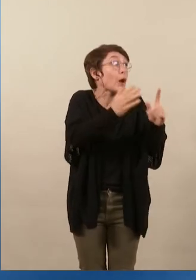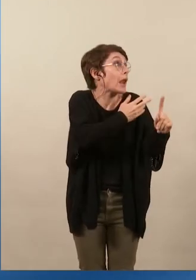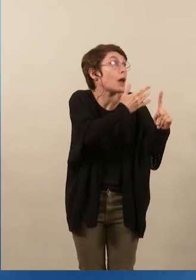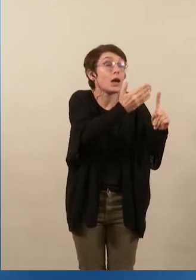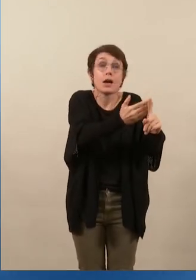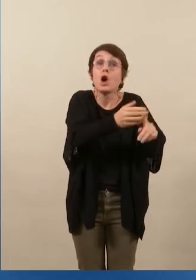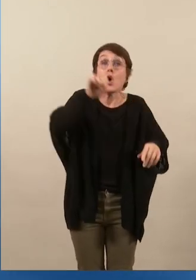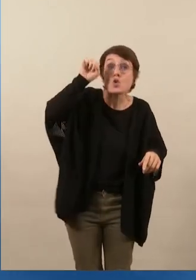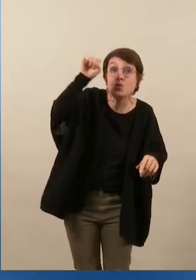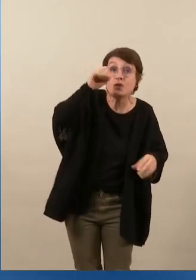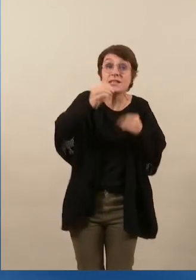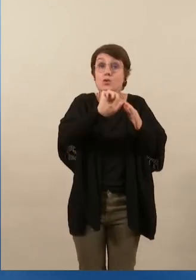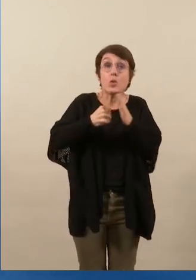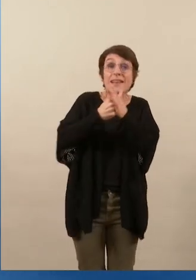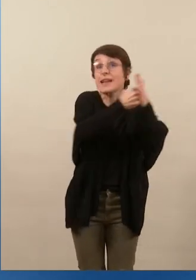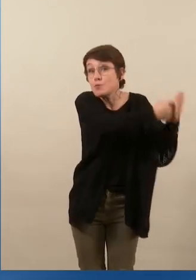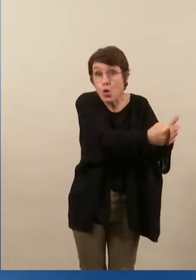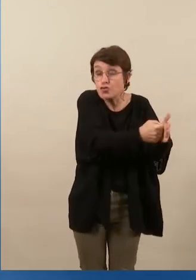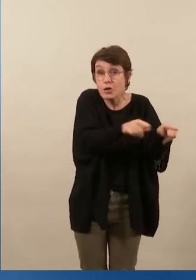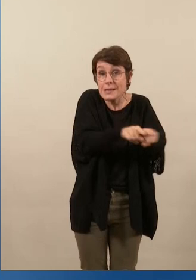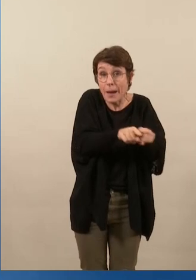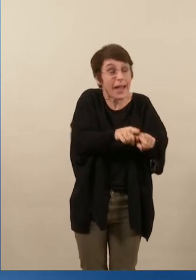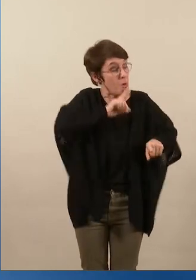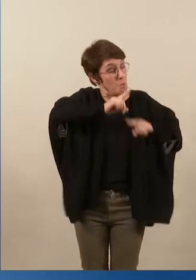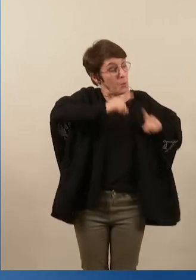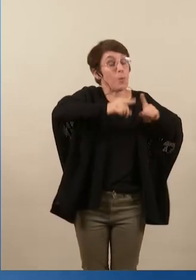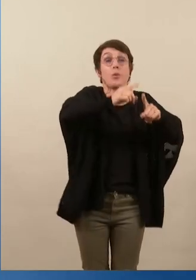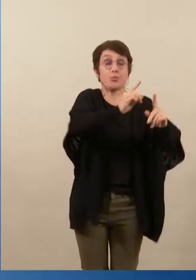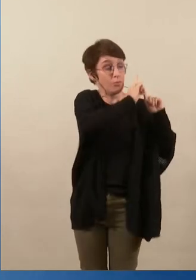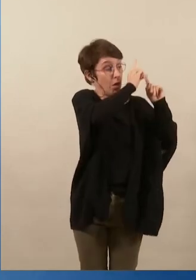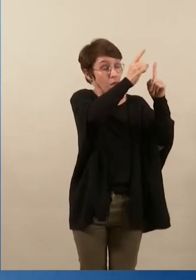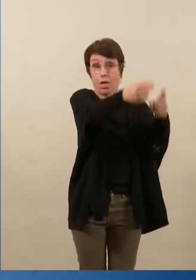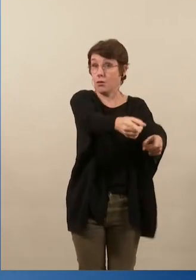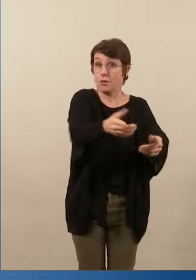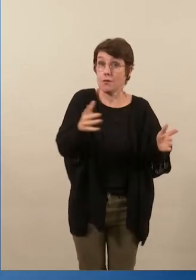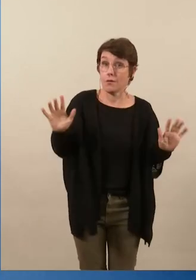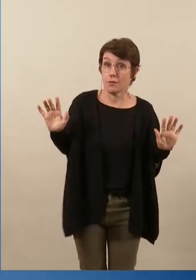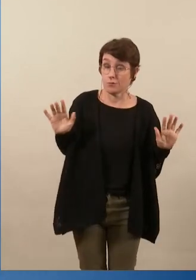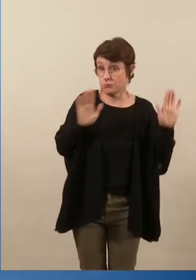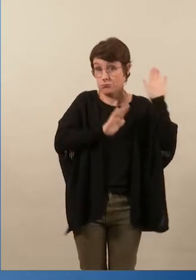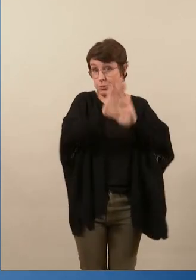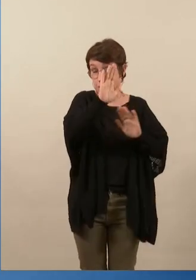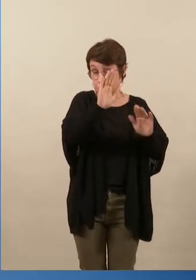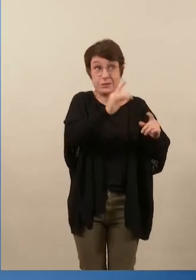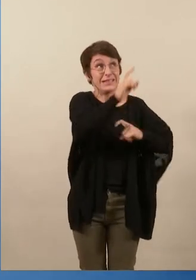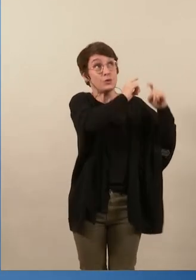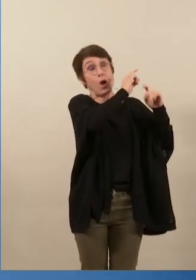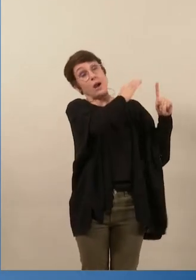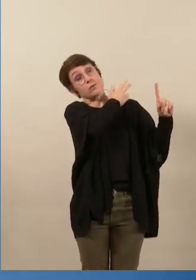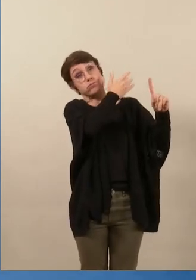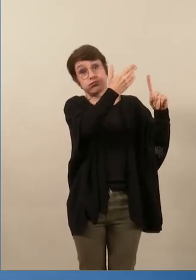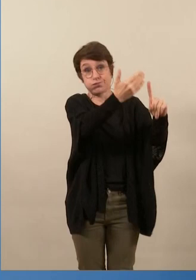soit les communistes ou l'extrême gauche elle vient de très loin et elle plonge dans dans notre